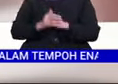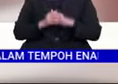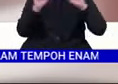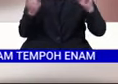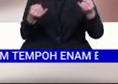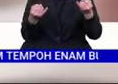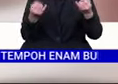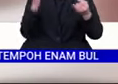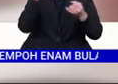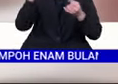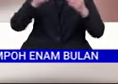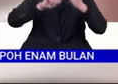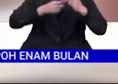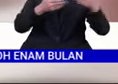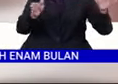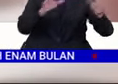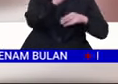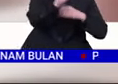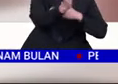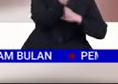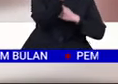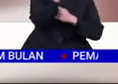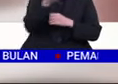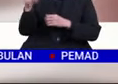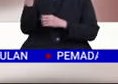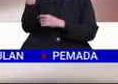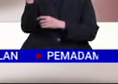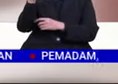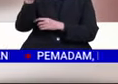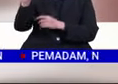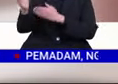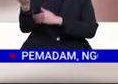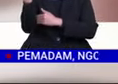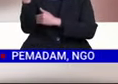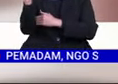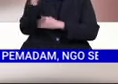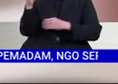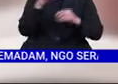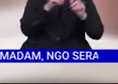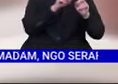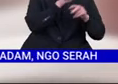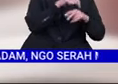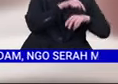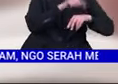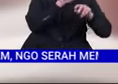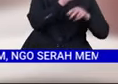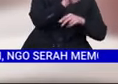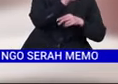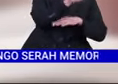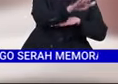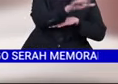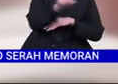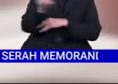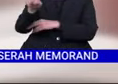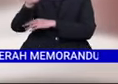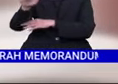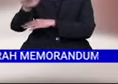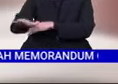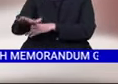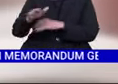Jumat cleaning akan beroperasi pada pukul 8 pagi hingga 11 30 pagi dan dari 02.00 petang hingga lima petang